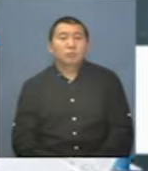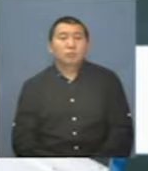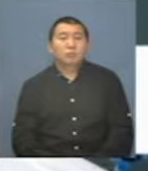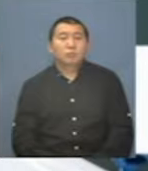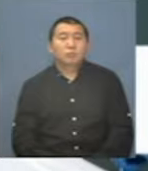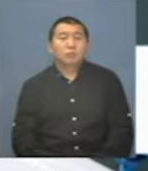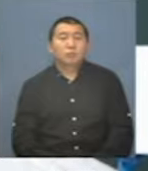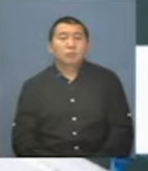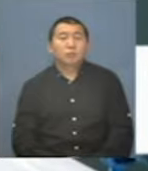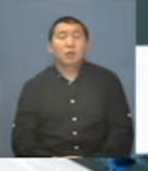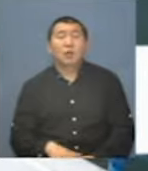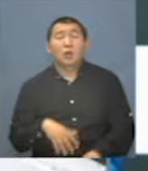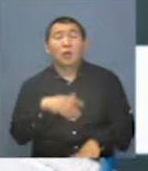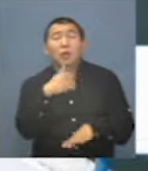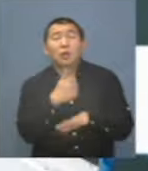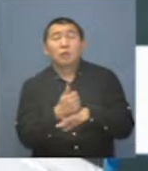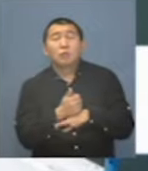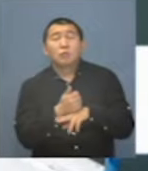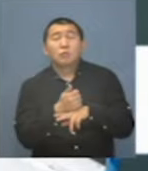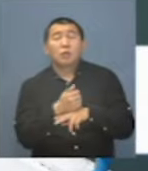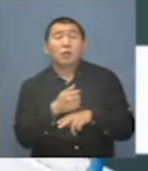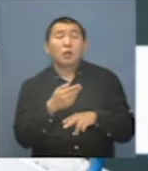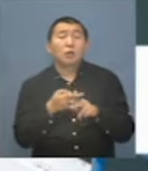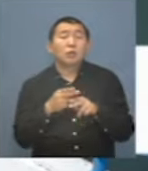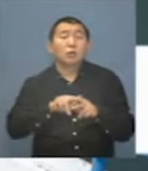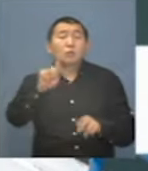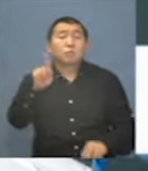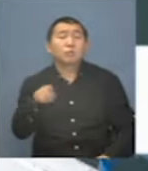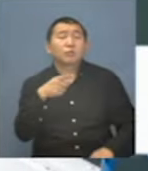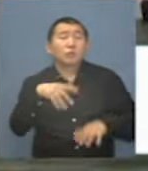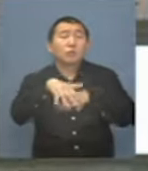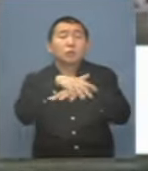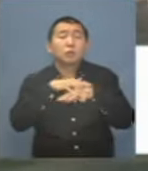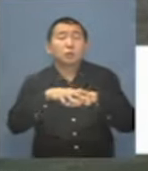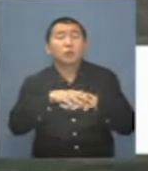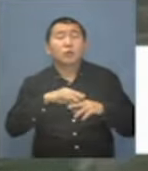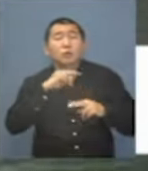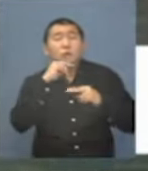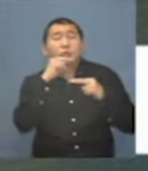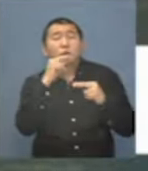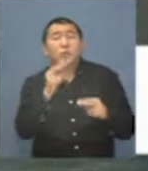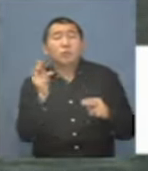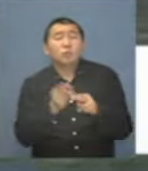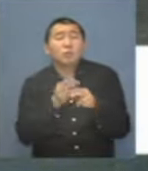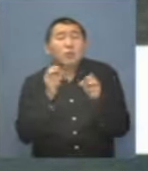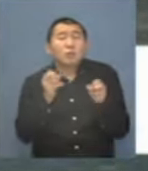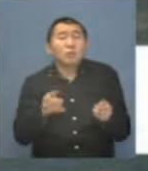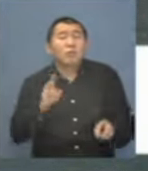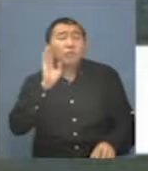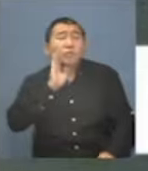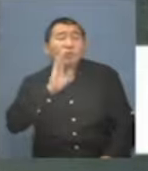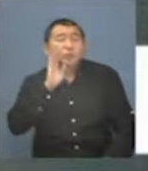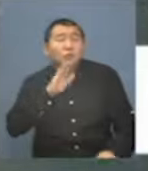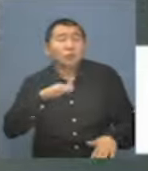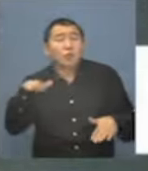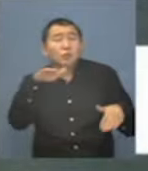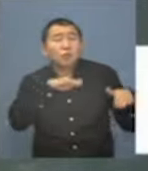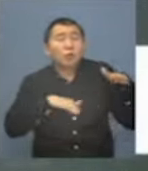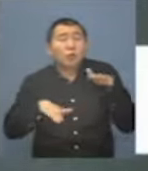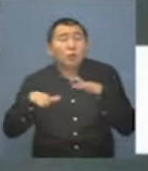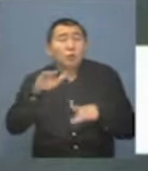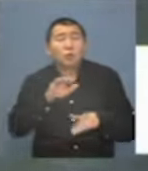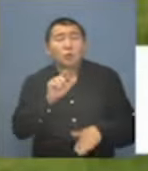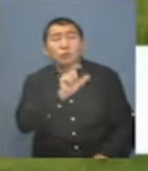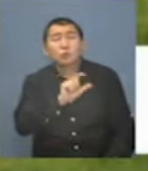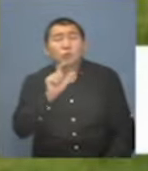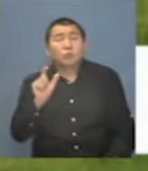Главной целью мероприятия было привлечение общественного внимания к вопросам безопасности на водоемах и повышение осведомленности граждан о работе